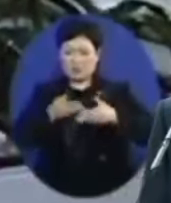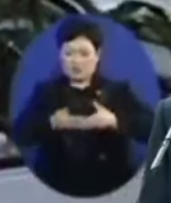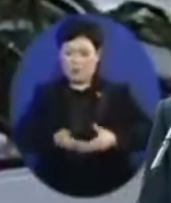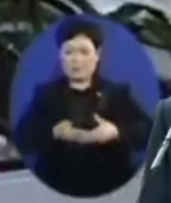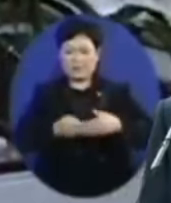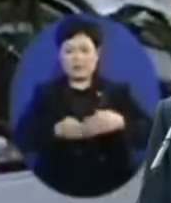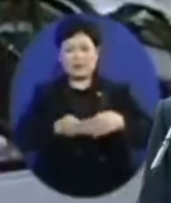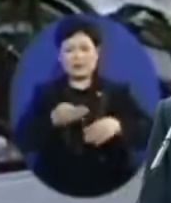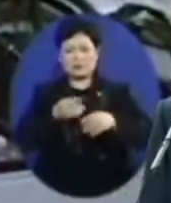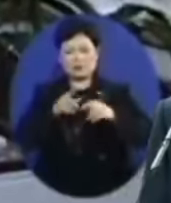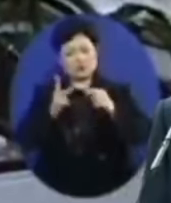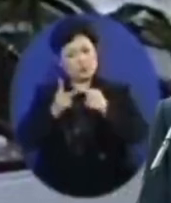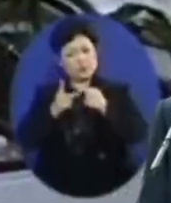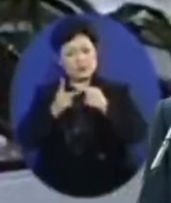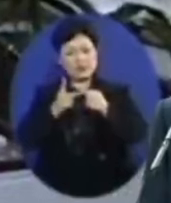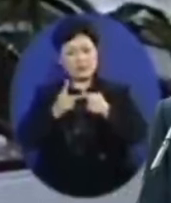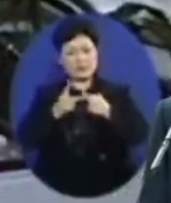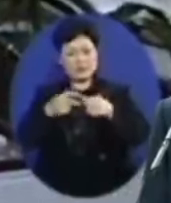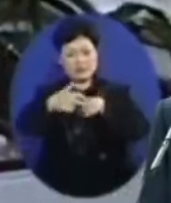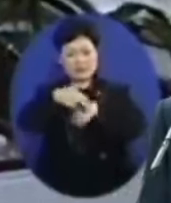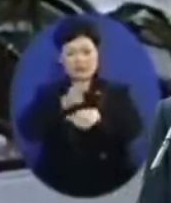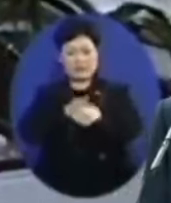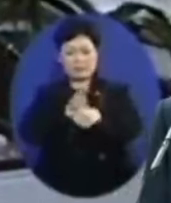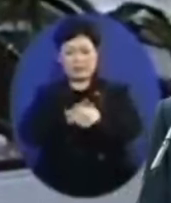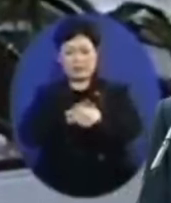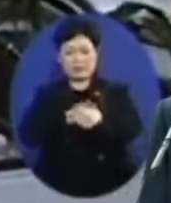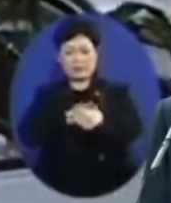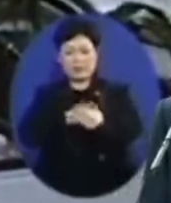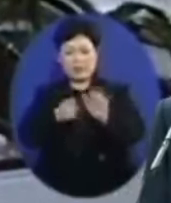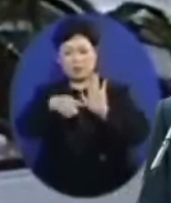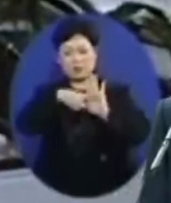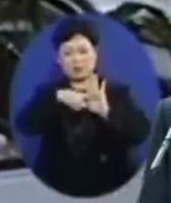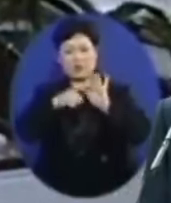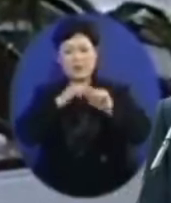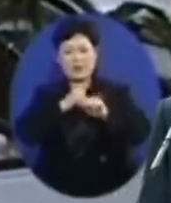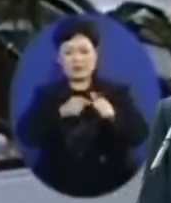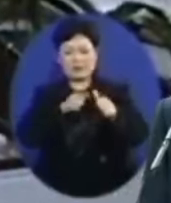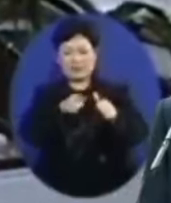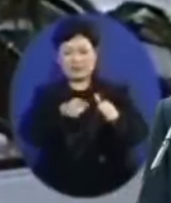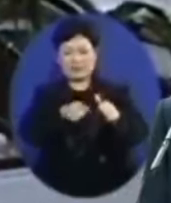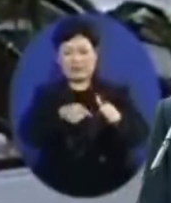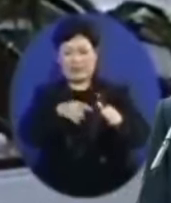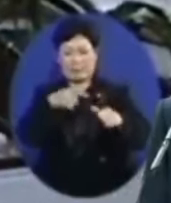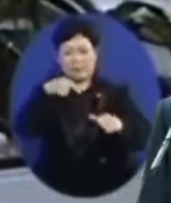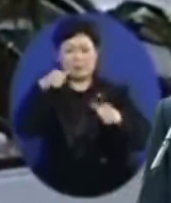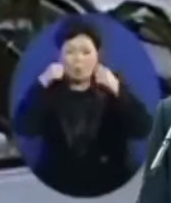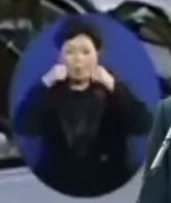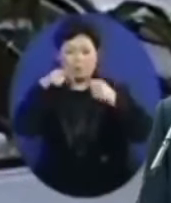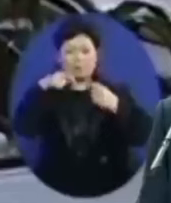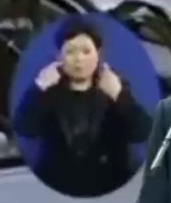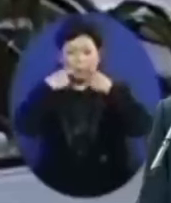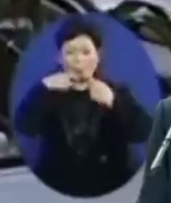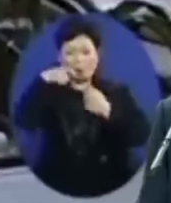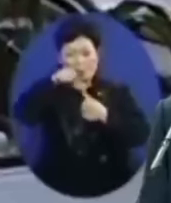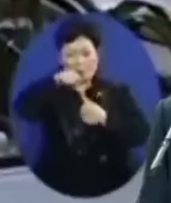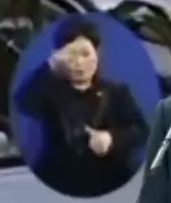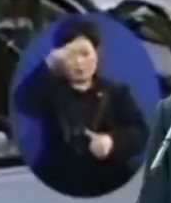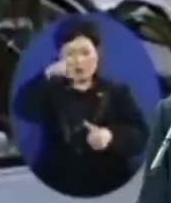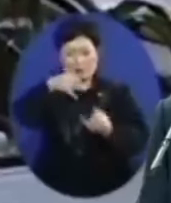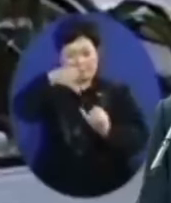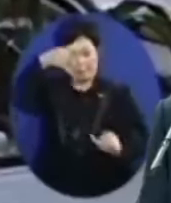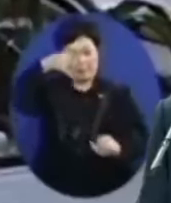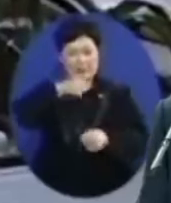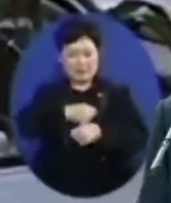45kg였어요. 그런데 두 번째는 의사가 그들에게 부정적인 말을 했습니다. 당신들은 약골이다. 육체의 근육을